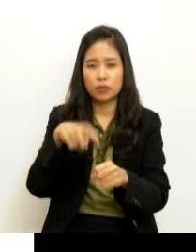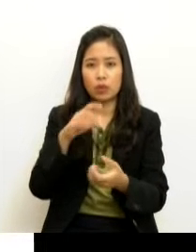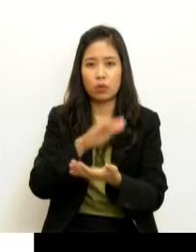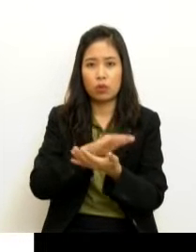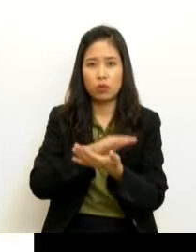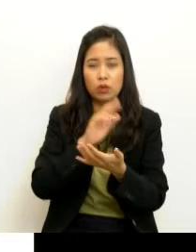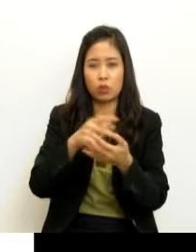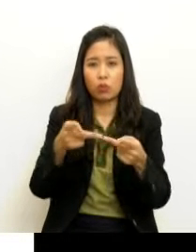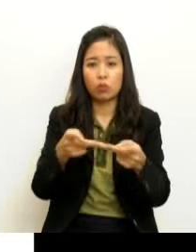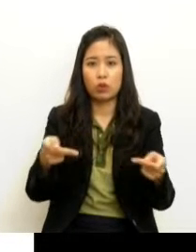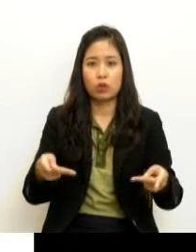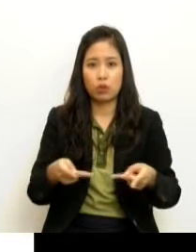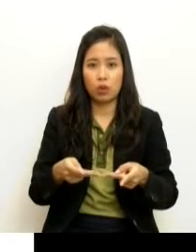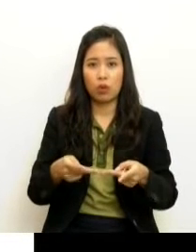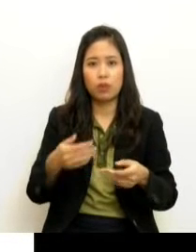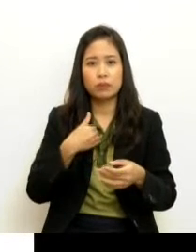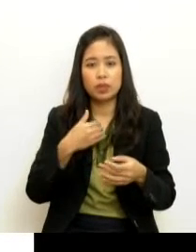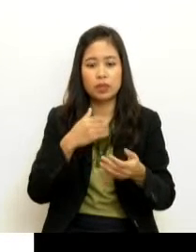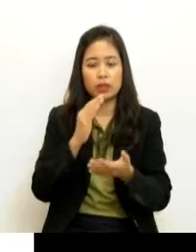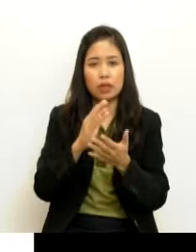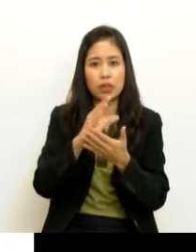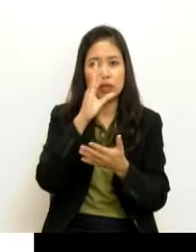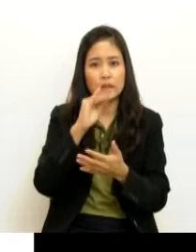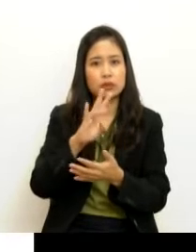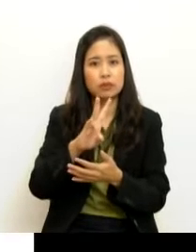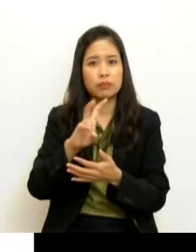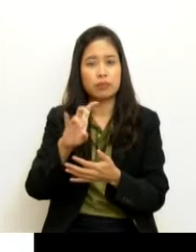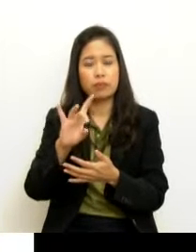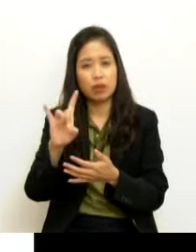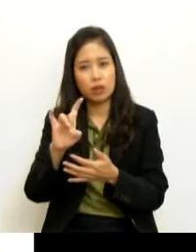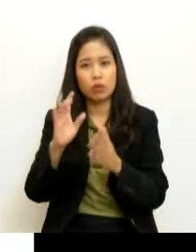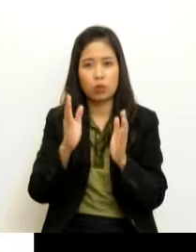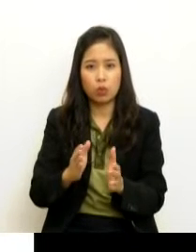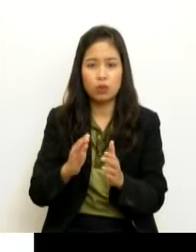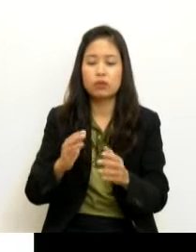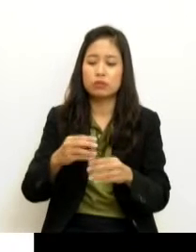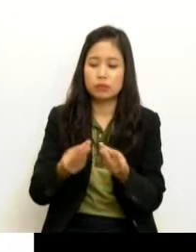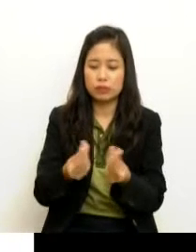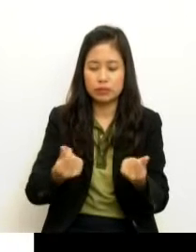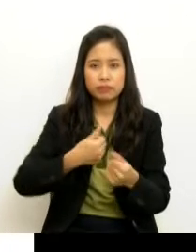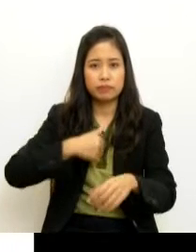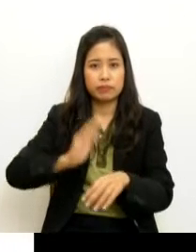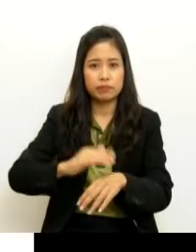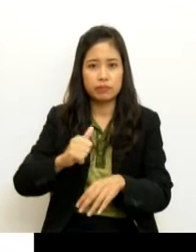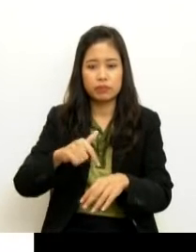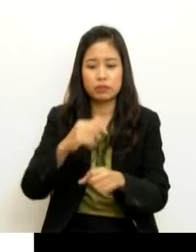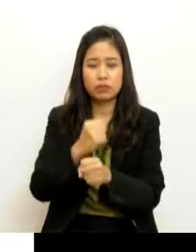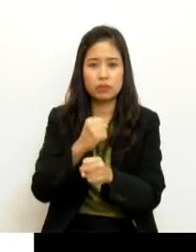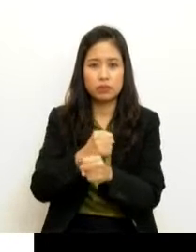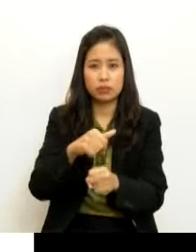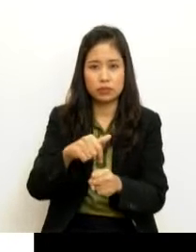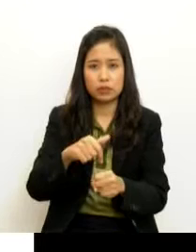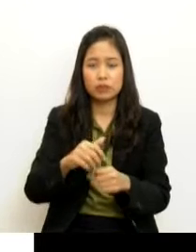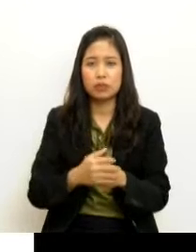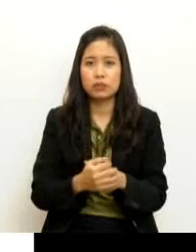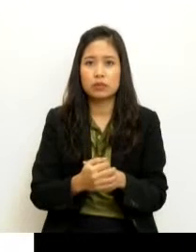าะแต่มีนักเรียน 7-800 คนมีพื้นที่มีศักยภาพมีทำงานพึ่งตนเองได้เนี่